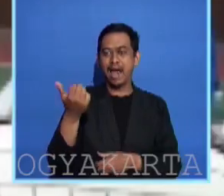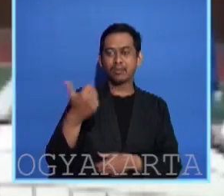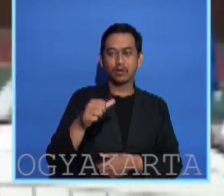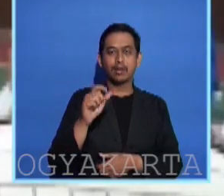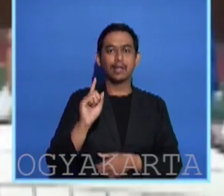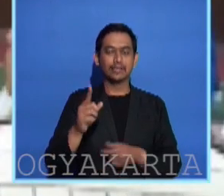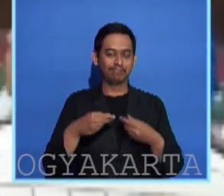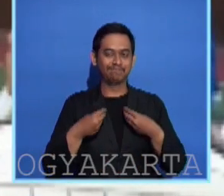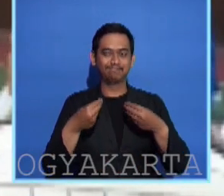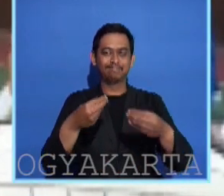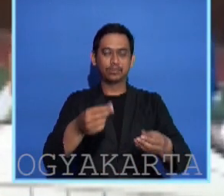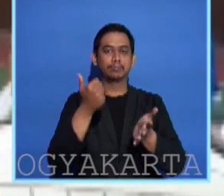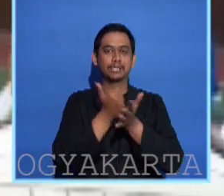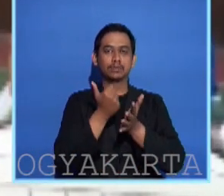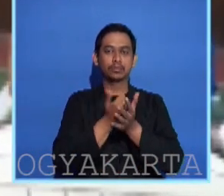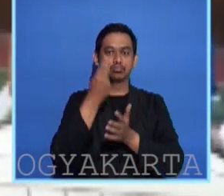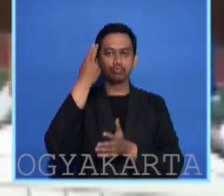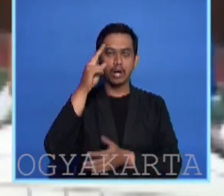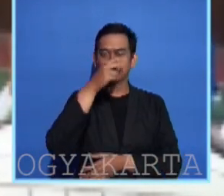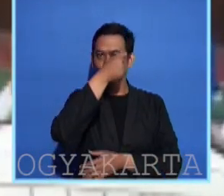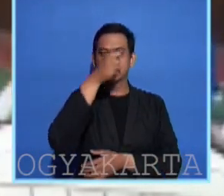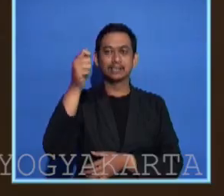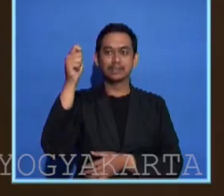sumbangan sih nyata bagi alma mater dan